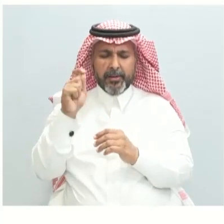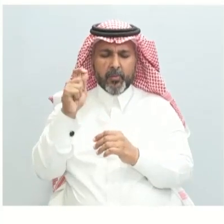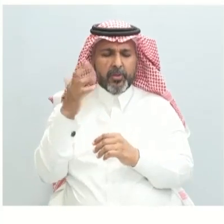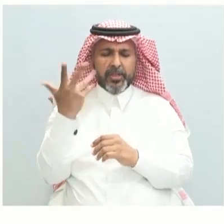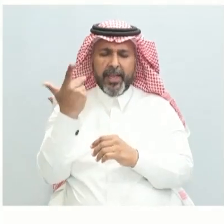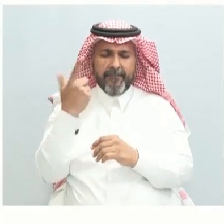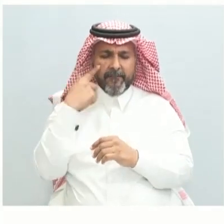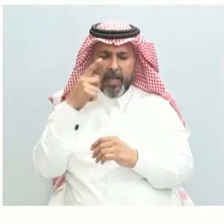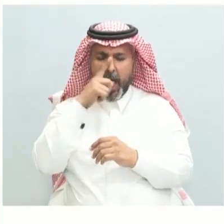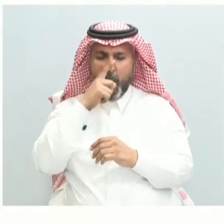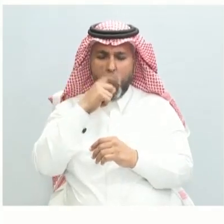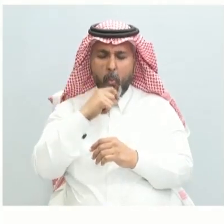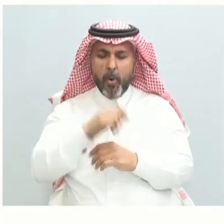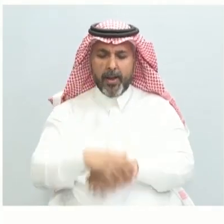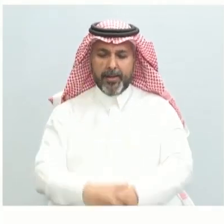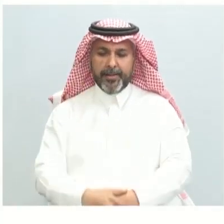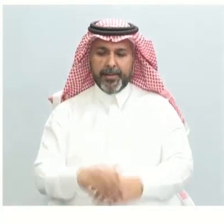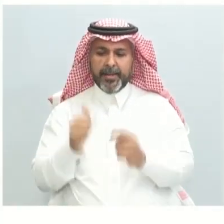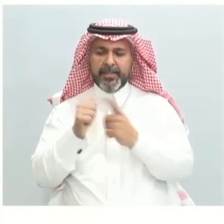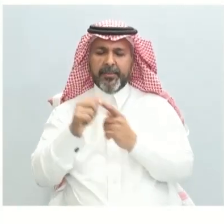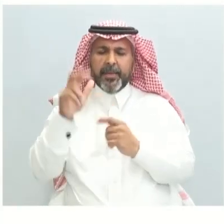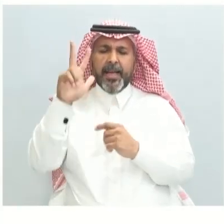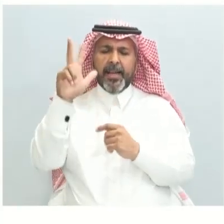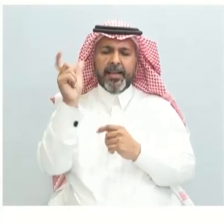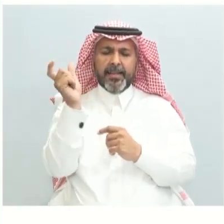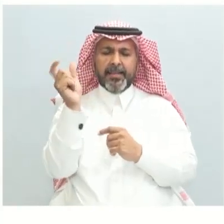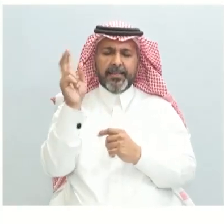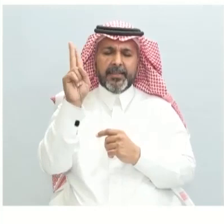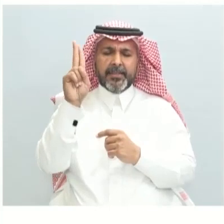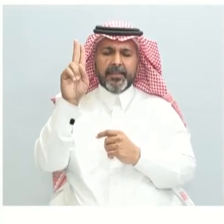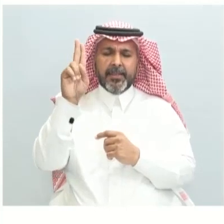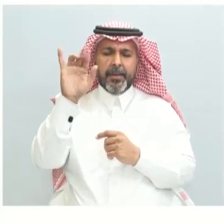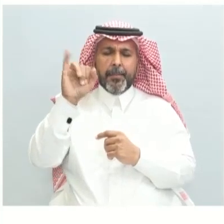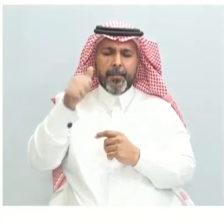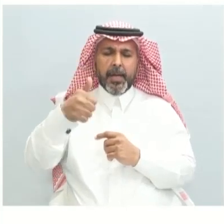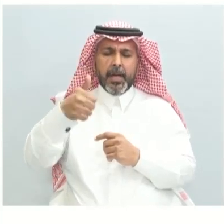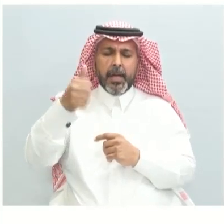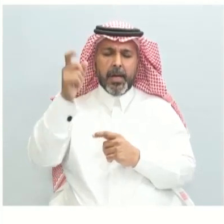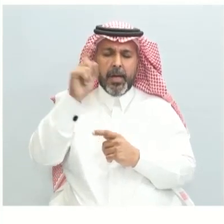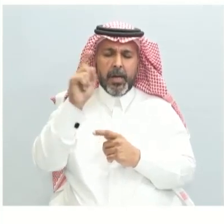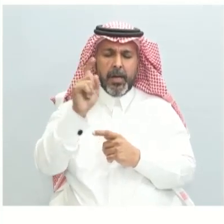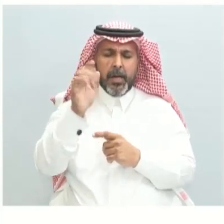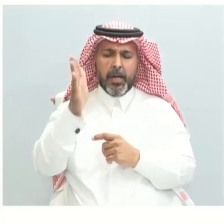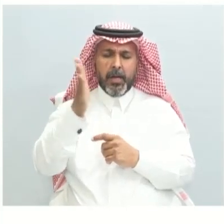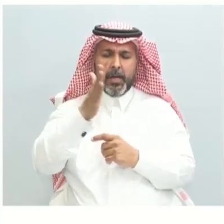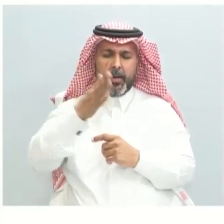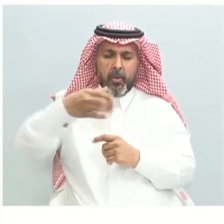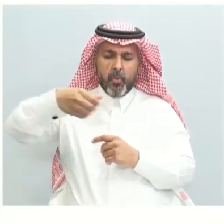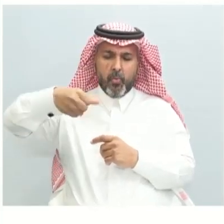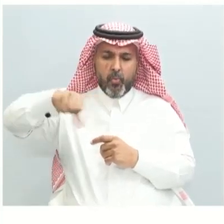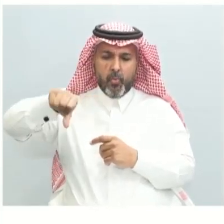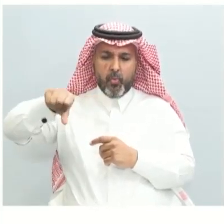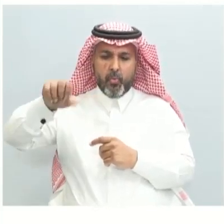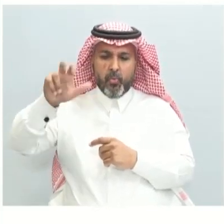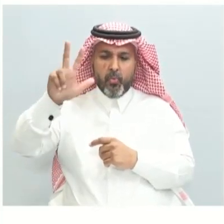الانتماء والولاء للوطن الانتماء والولاء للوطن وهو